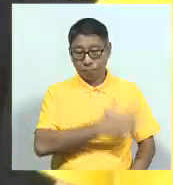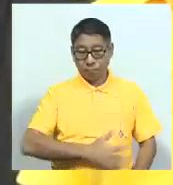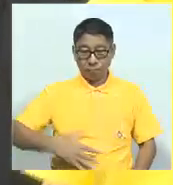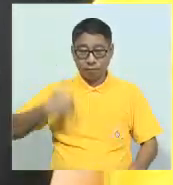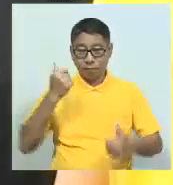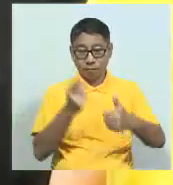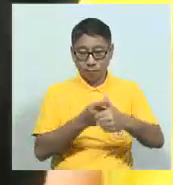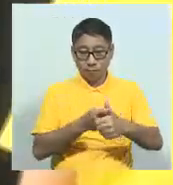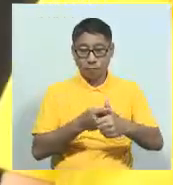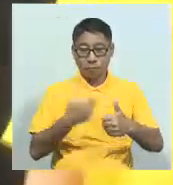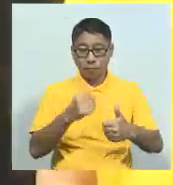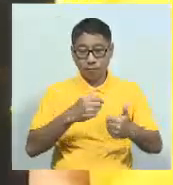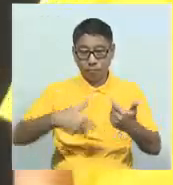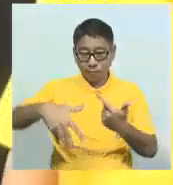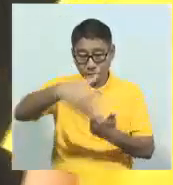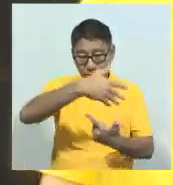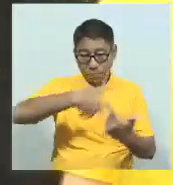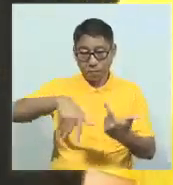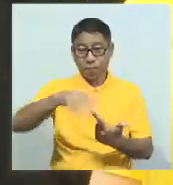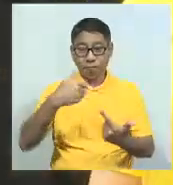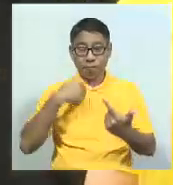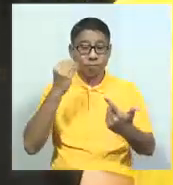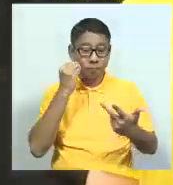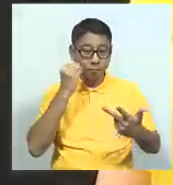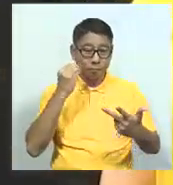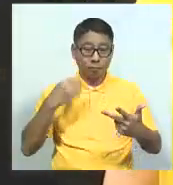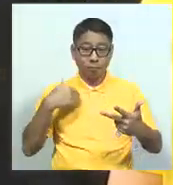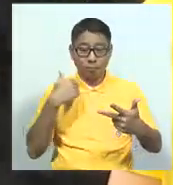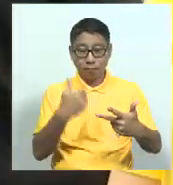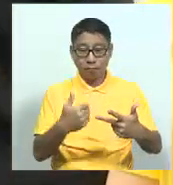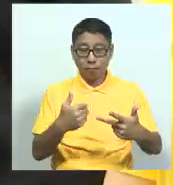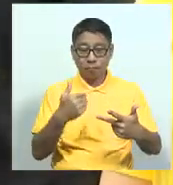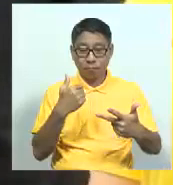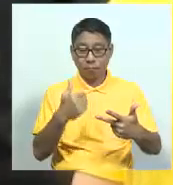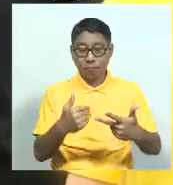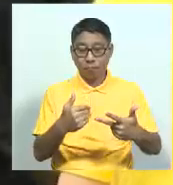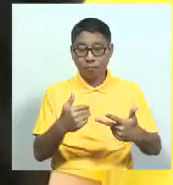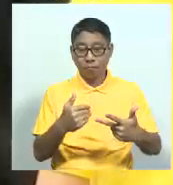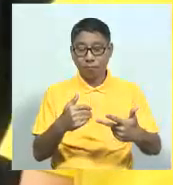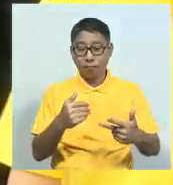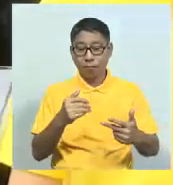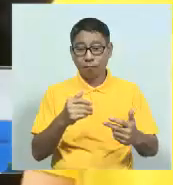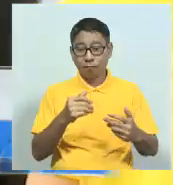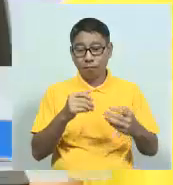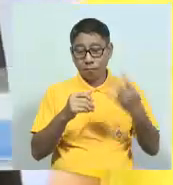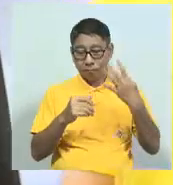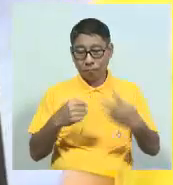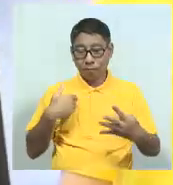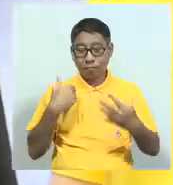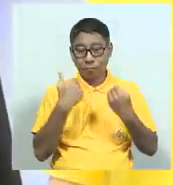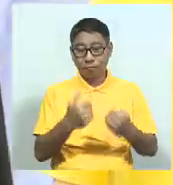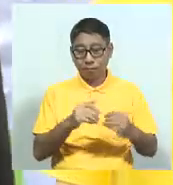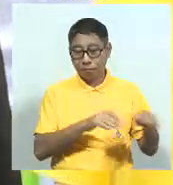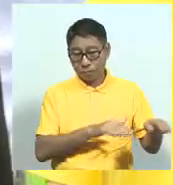ช่ไหมสิ่งแวดล้อมใช่ไหมบ้านช่องนะในเรื่องของอะไรล่ะปัจจัย4ซึ่งเขายังไม่มี